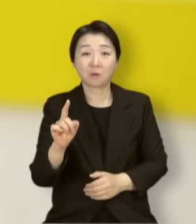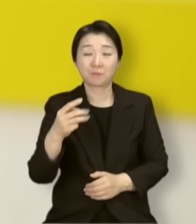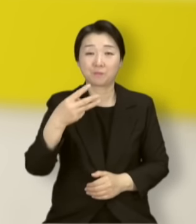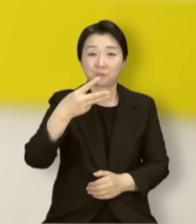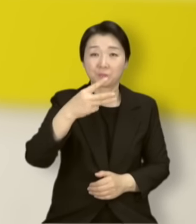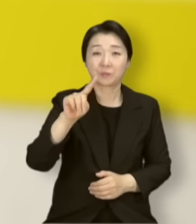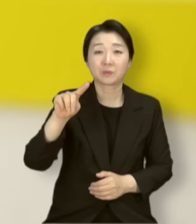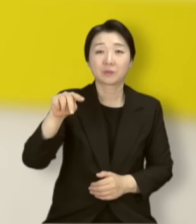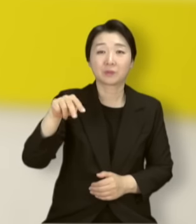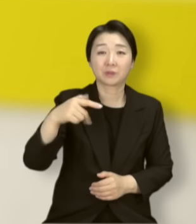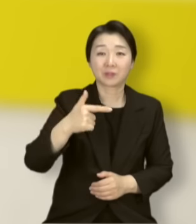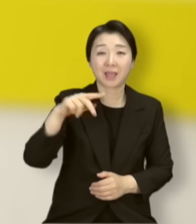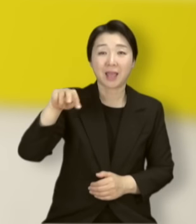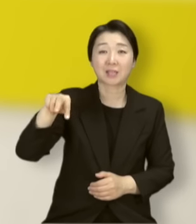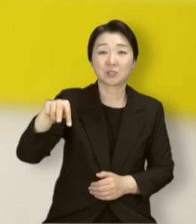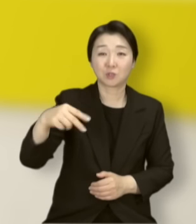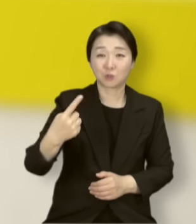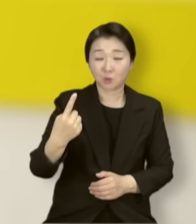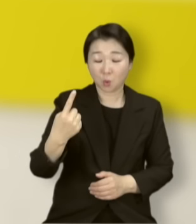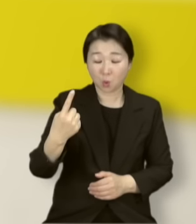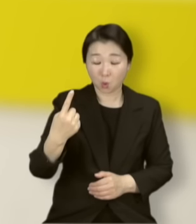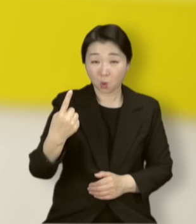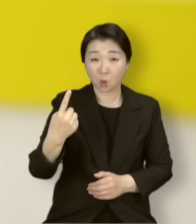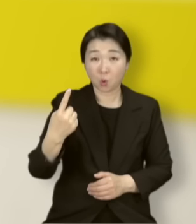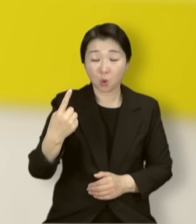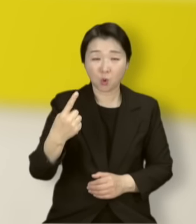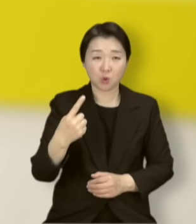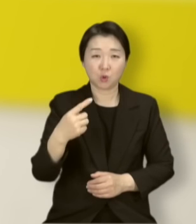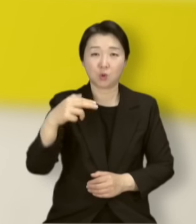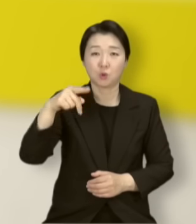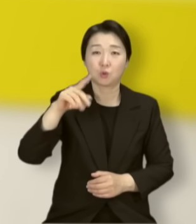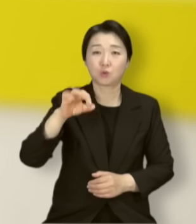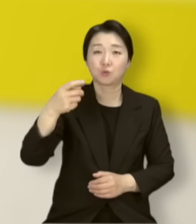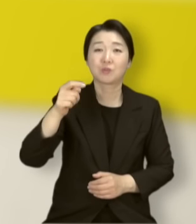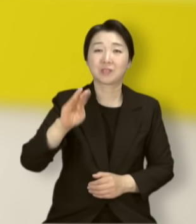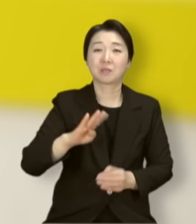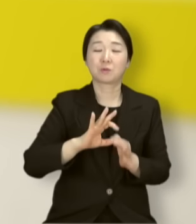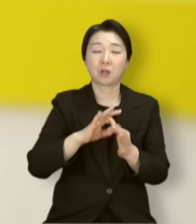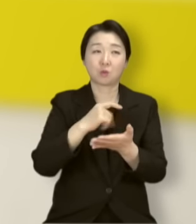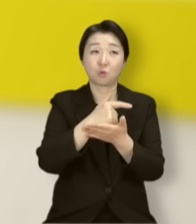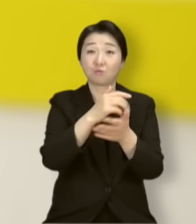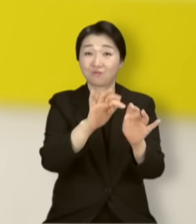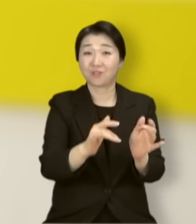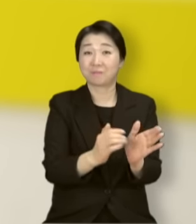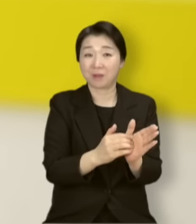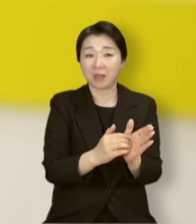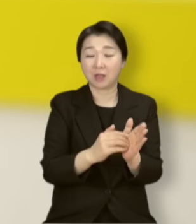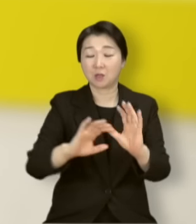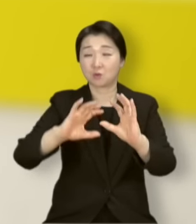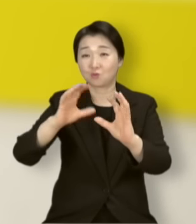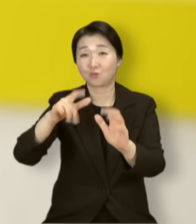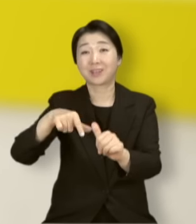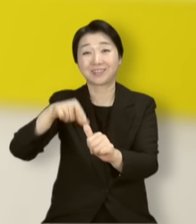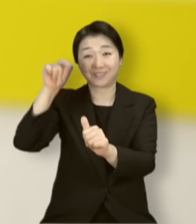중립으로 도시계획에 대한 논문을 썼어요. 네, 네. 그러니까 국가에서 그 선택이 돼가지고